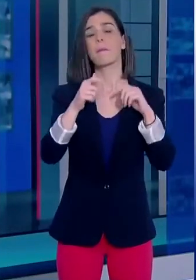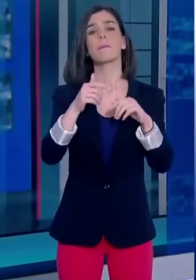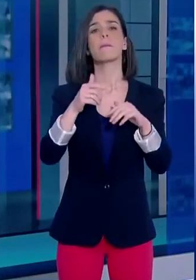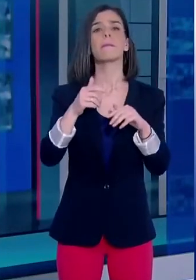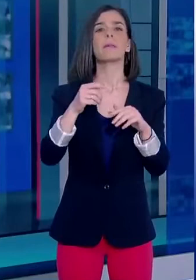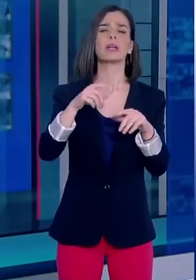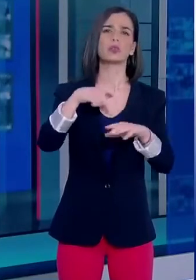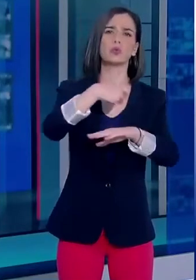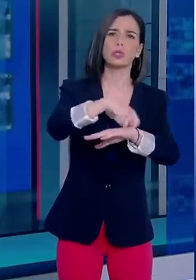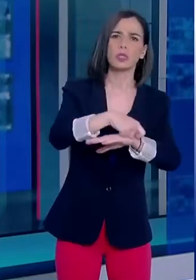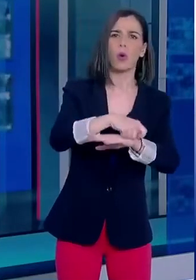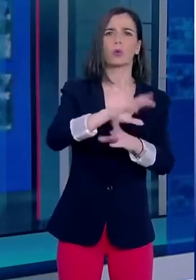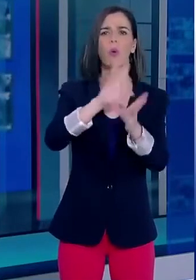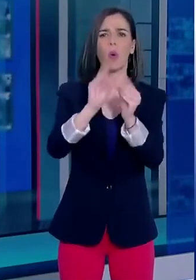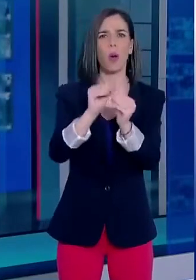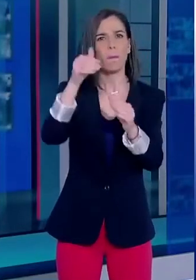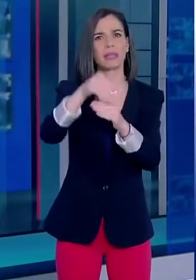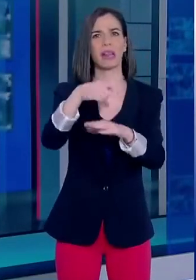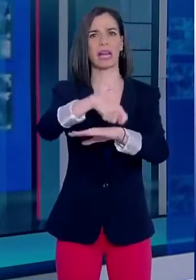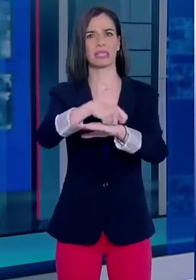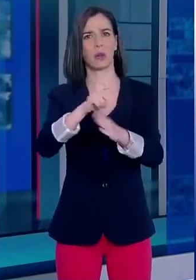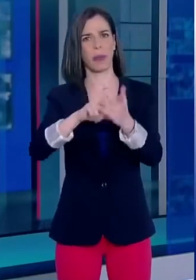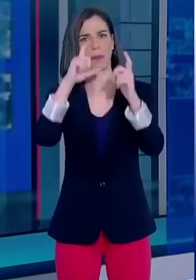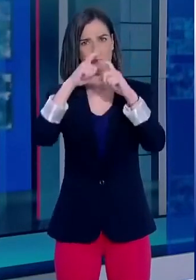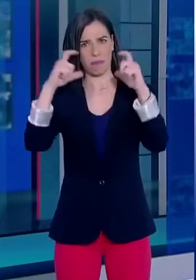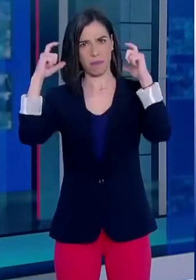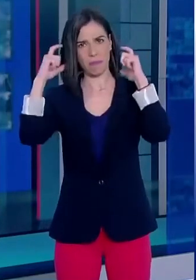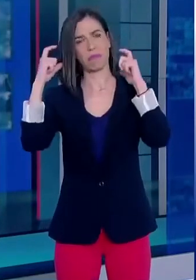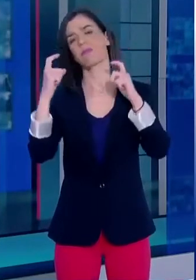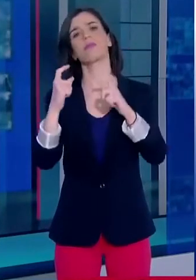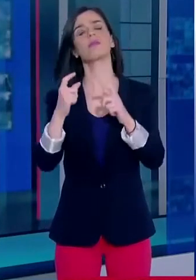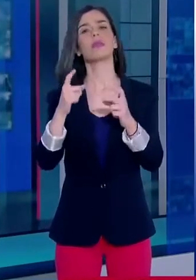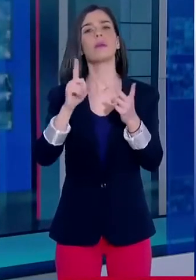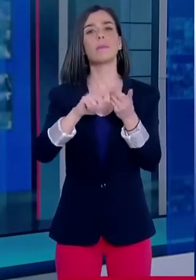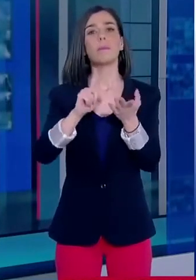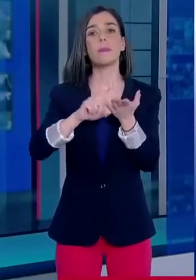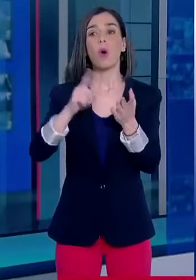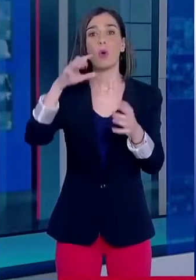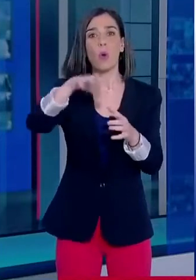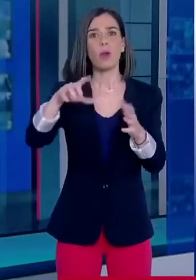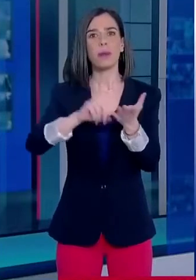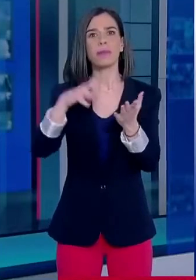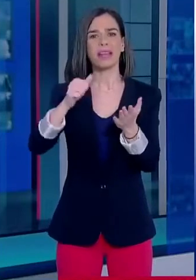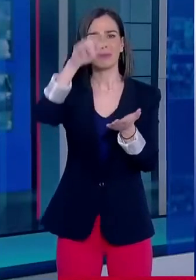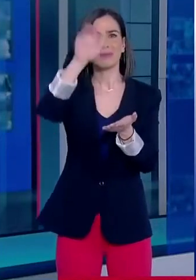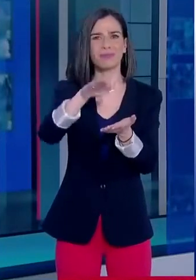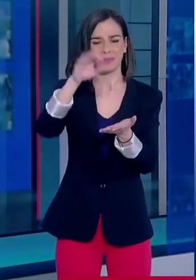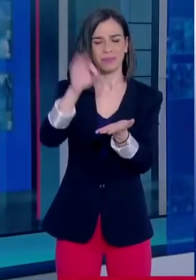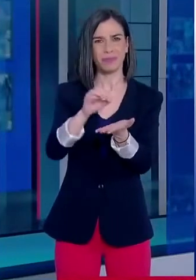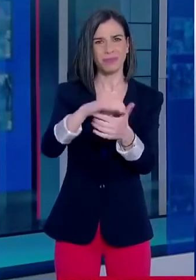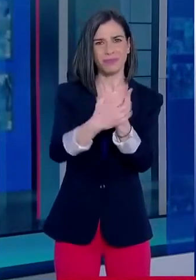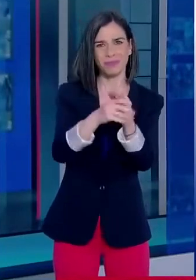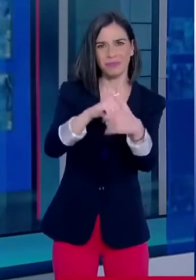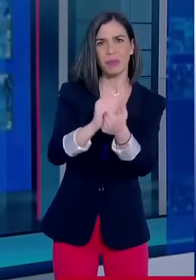και στους συνηγόρους και διαδίκους. Έγινε σύσταση για χρήση και παρουσία αντισηπτικού σε όλους τους χώρους, για τήρηση